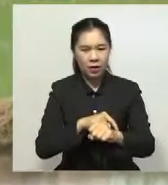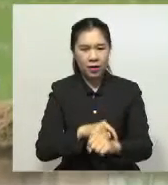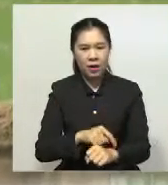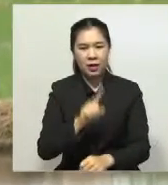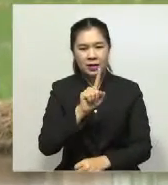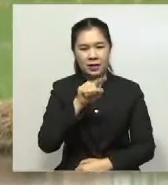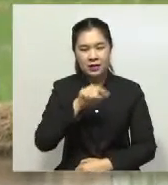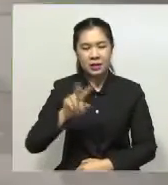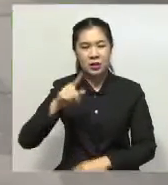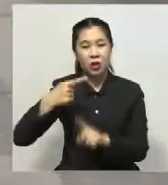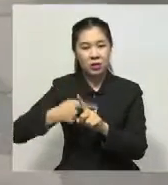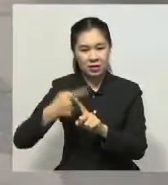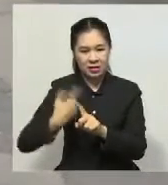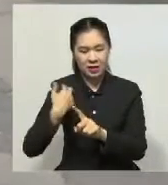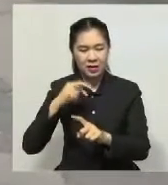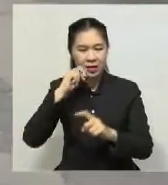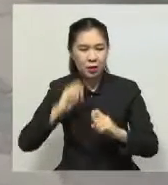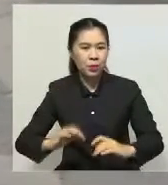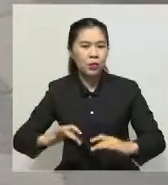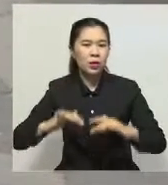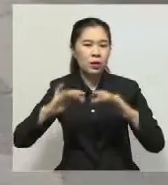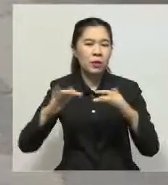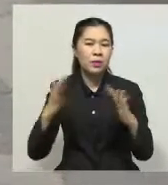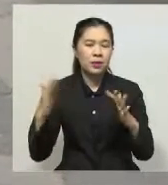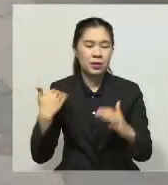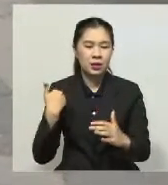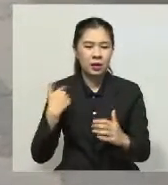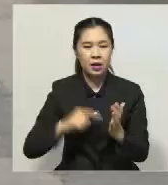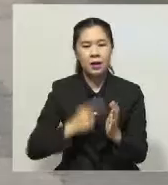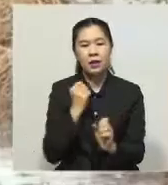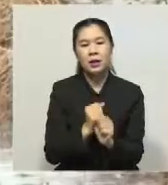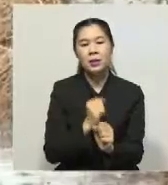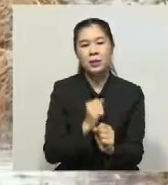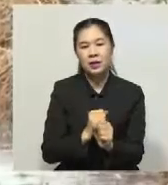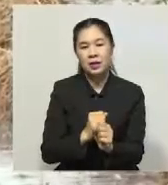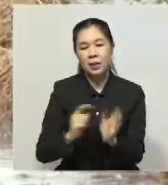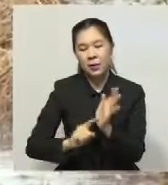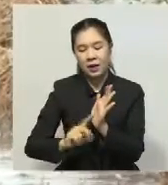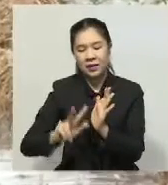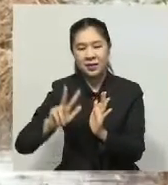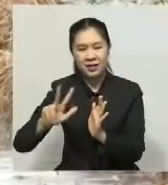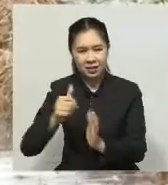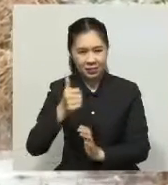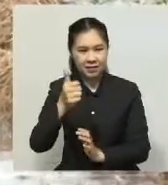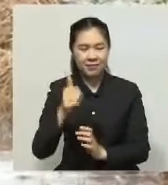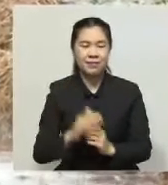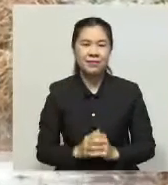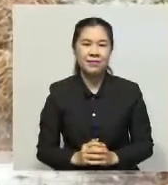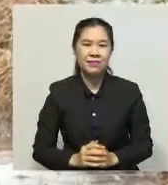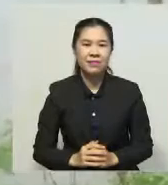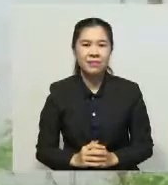1-2 เดือนและหากน้ำไม่เพิ่มปริมาณชาวบ้านก็สามารถจะเริ่มทำนาปรังระยะที่3ของปีได้อีกครั้งค่ะ